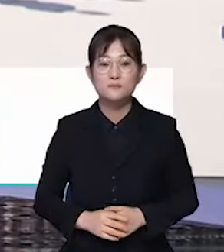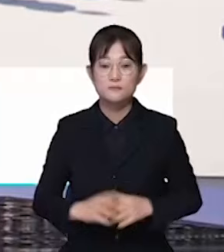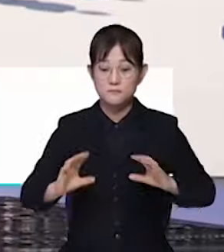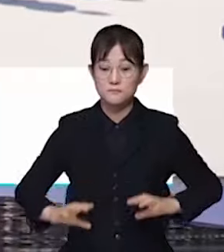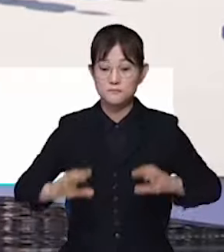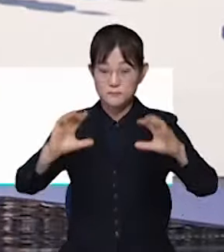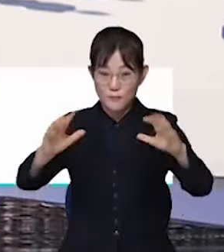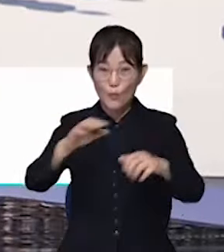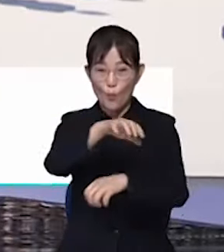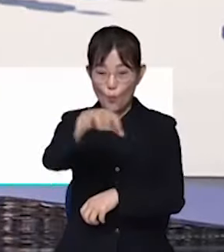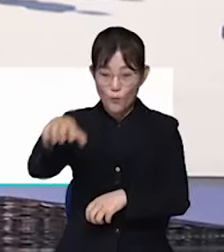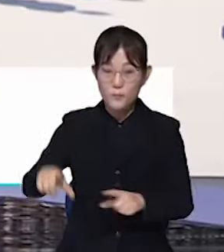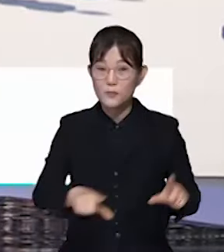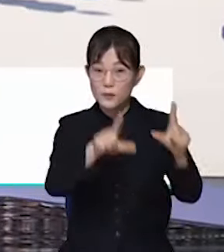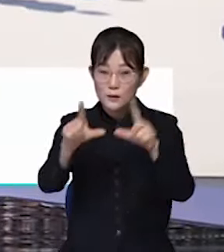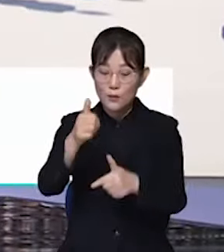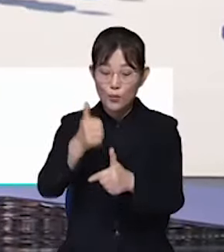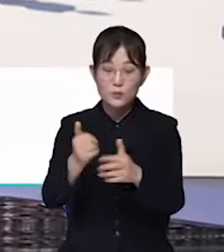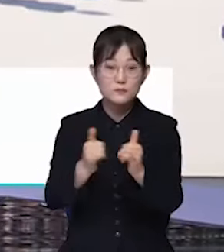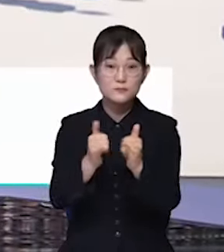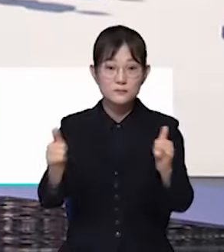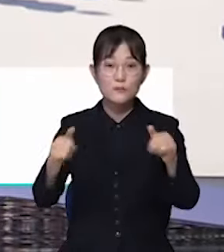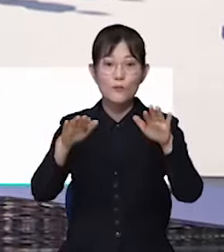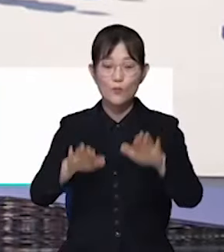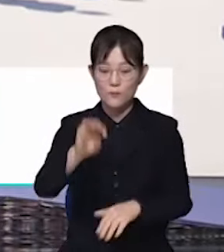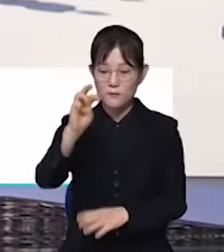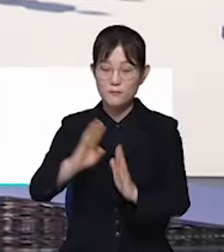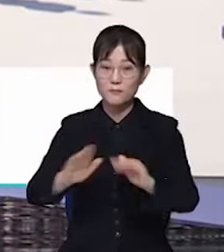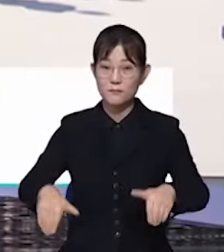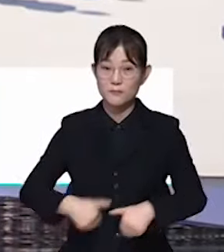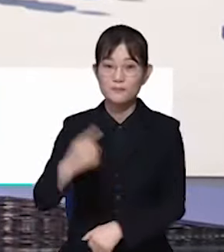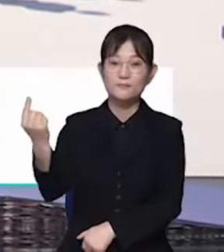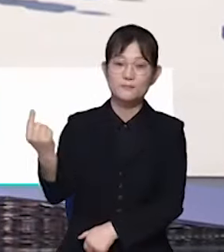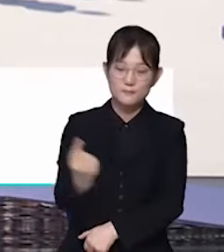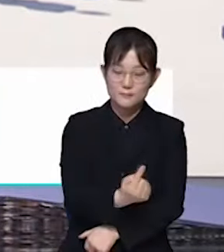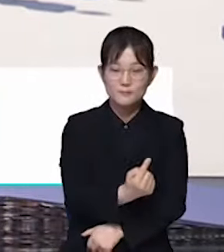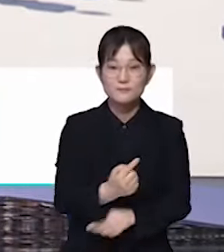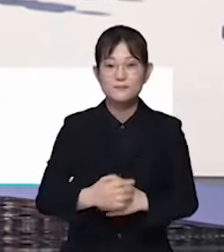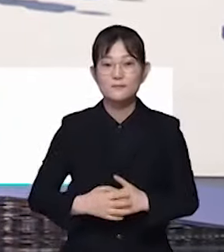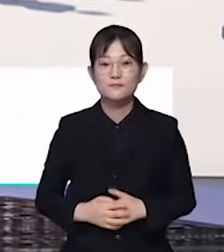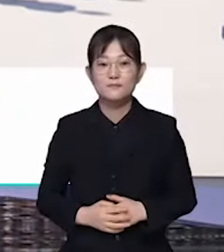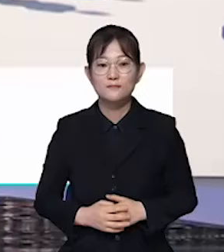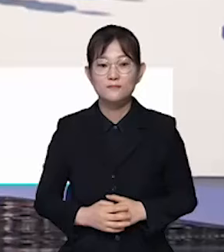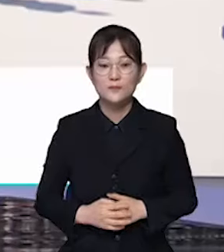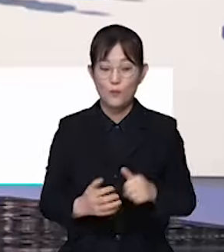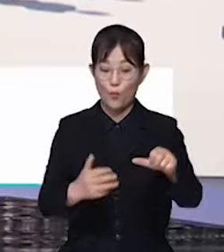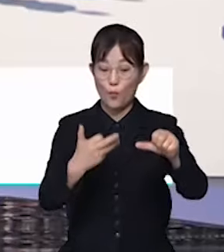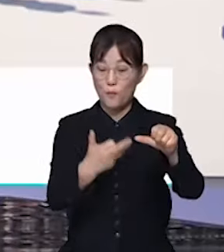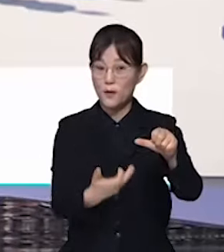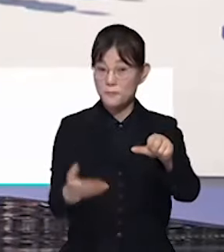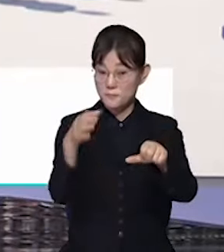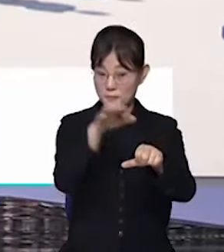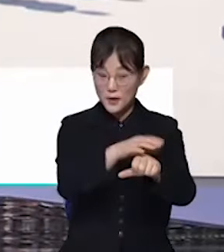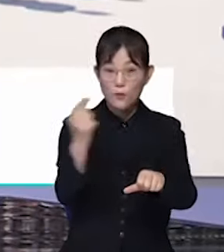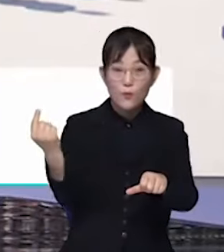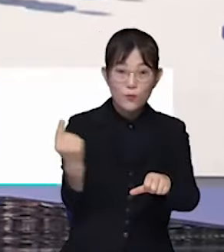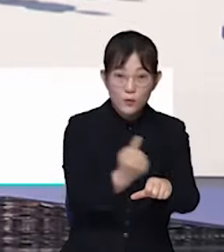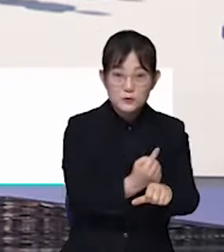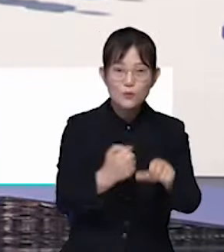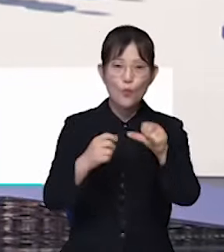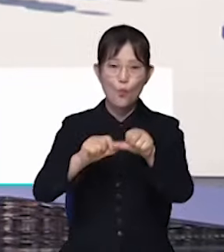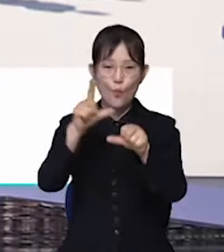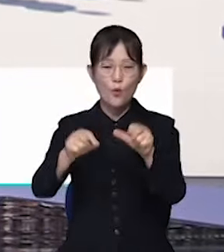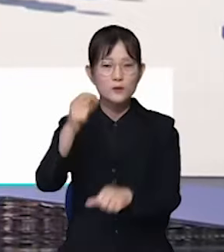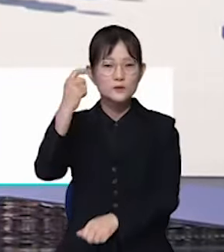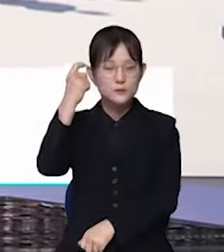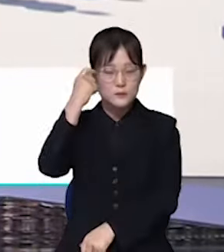세계 각지에 흩어져 있는 호남 향우들이 오늘 광주와 전남을 찾았습니다. 국립 5.18 민주묘지를 찾아 5월 정신을